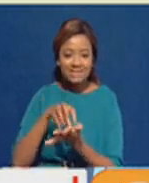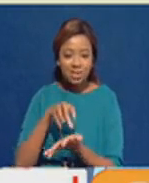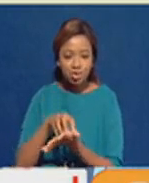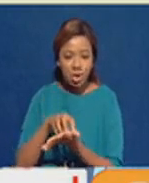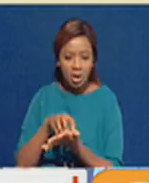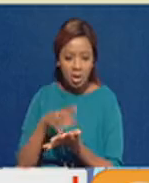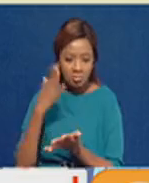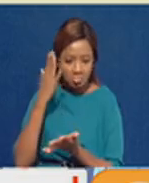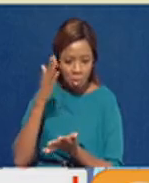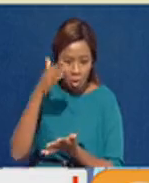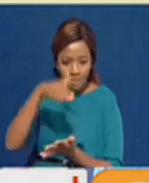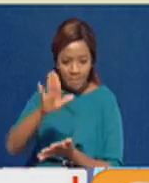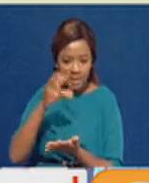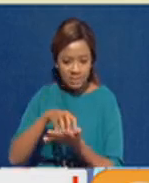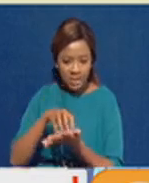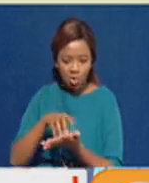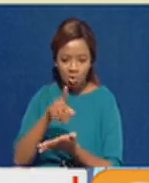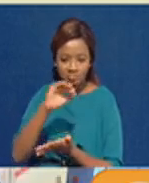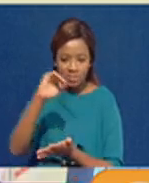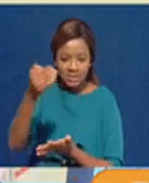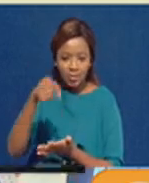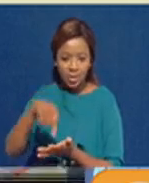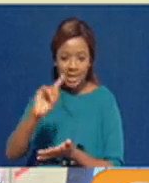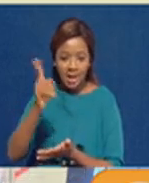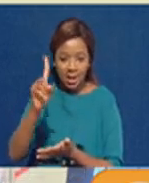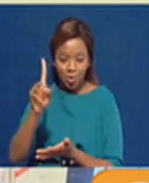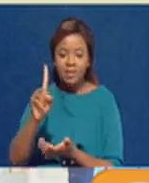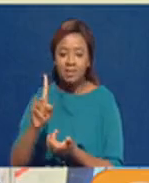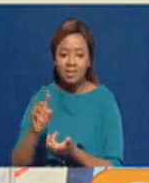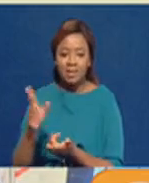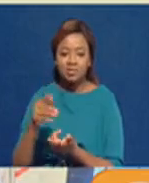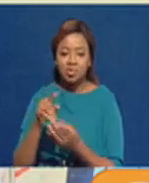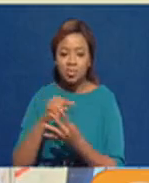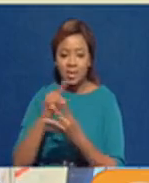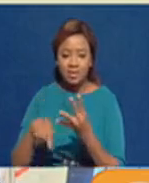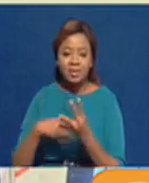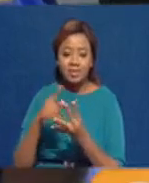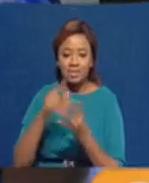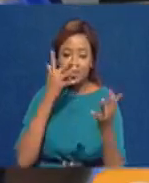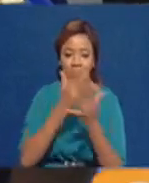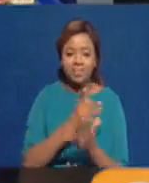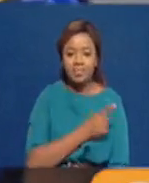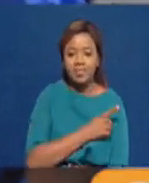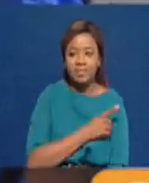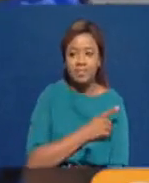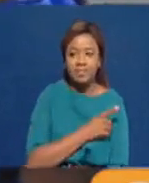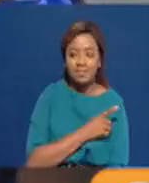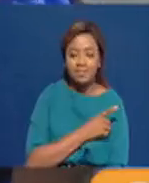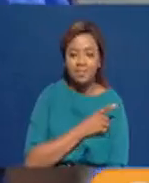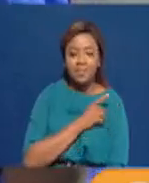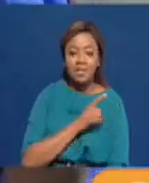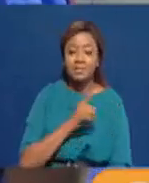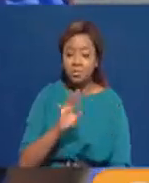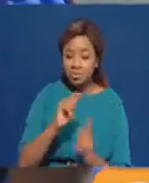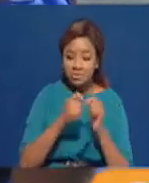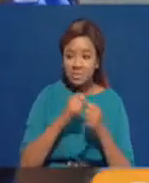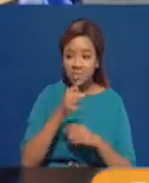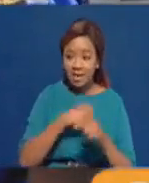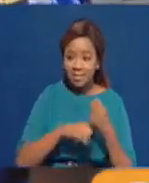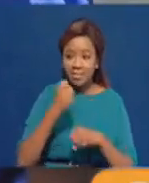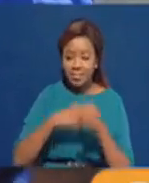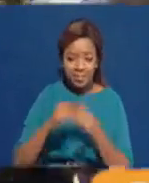tulishika waizi waende na walishapelekwa kotini na kwa sasa wako remand. Multi-agency crackdown team and a